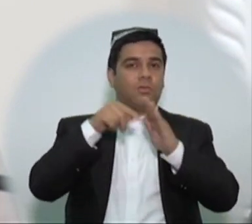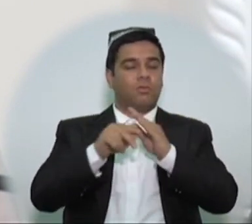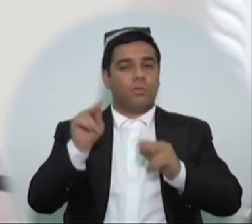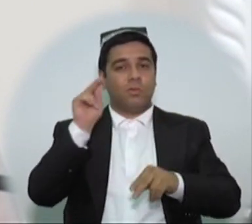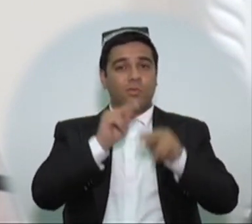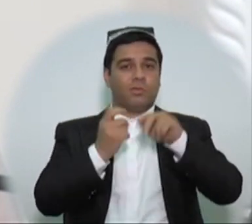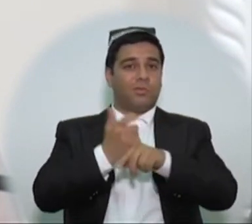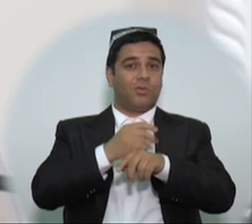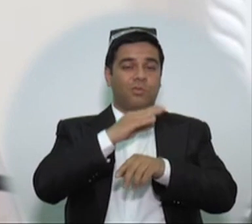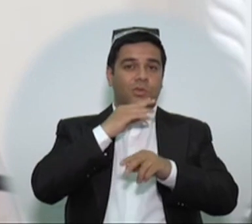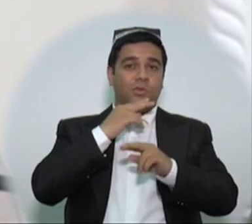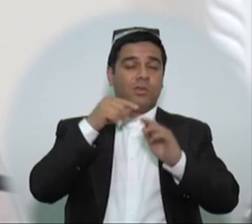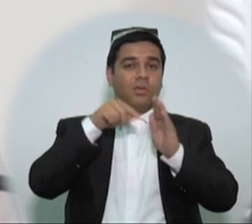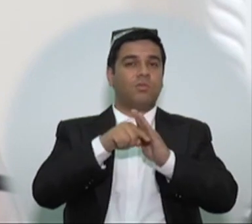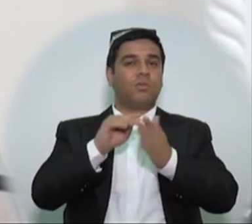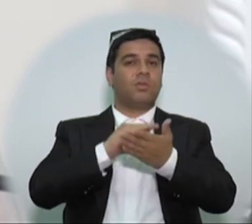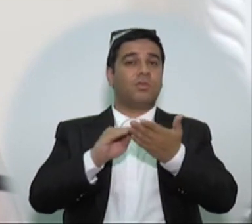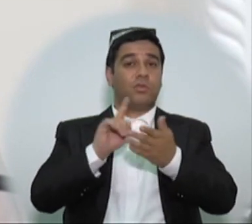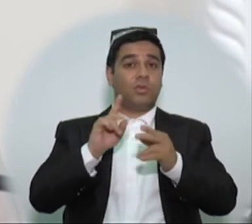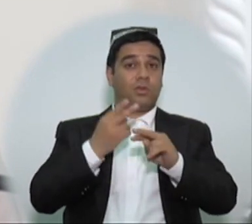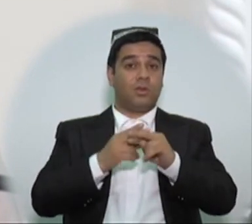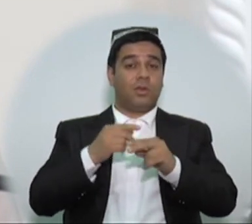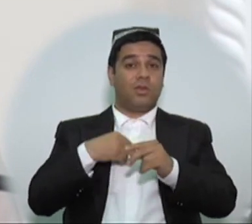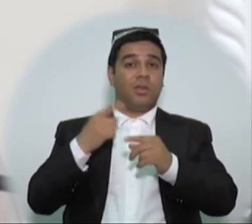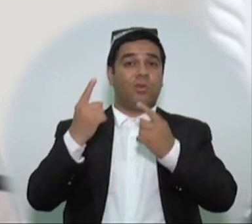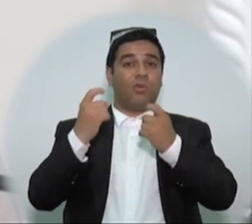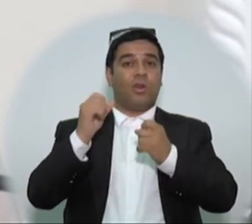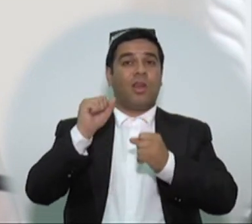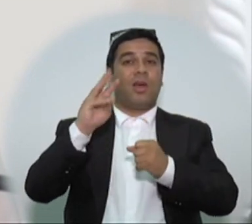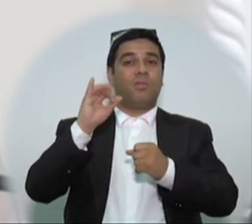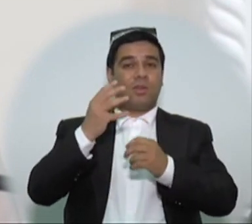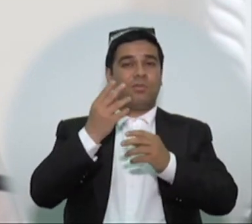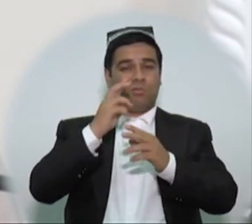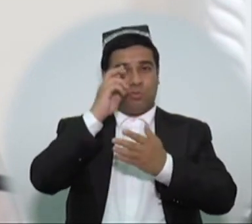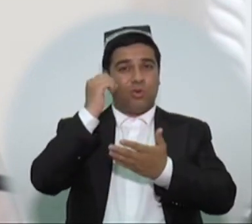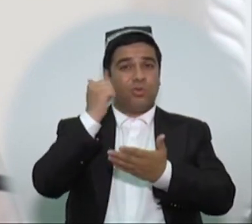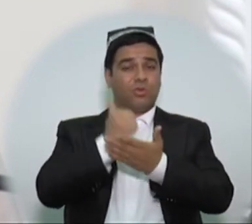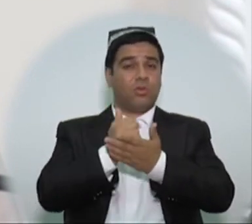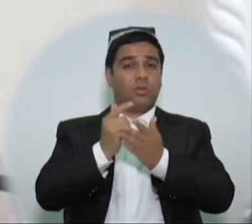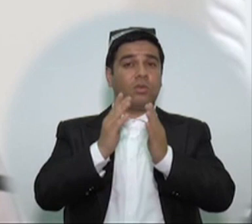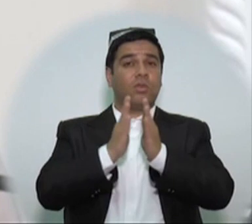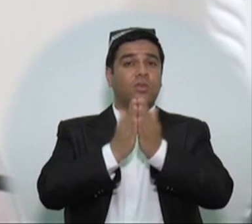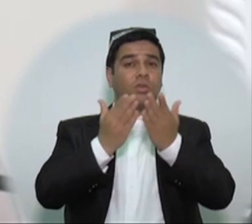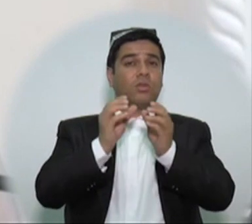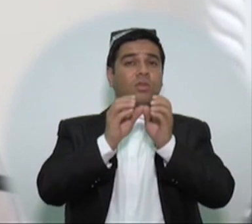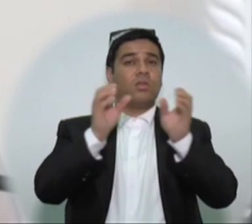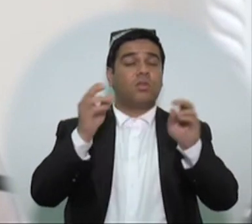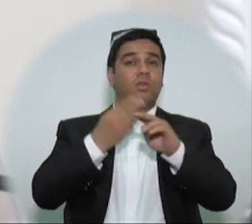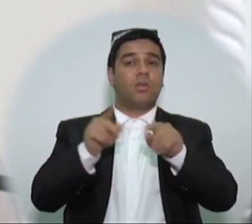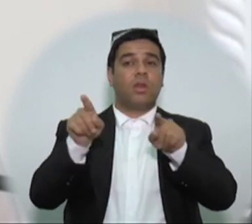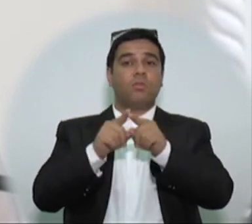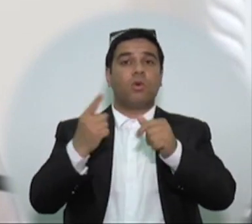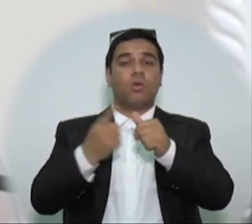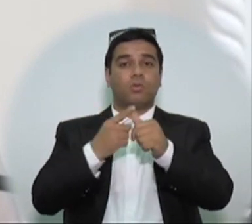Keyin esdaliklarida yozadiki, men Buxoroning amirining kutubxonasida hali odamlar nomini